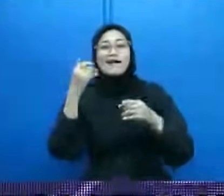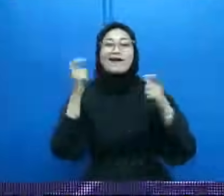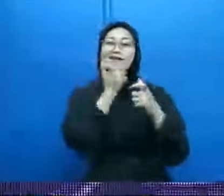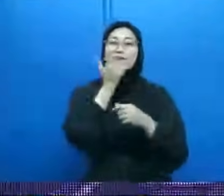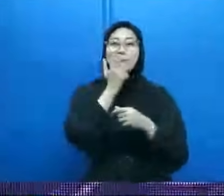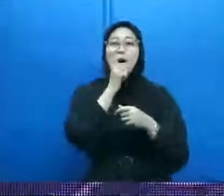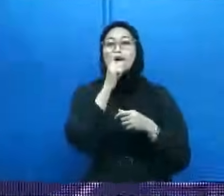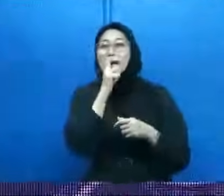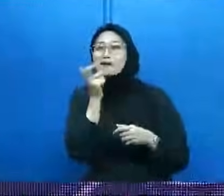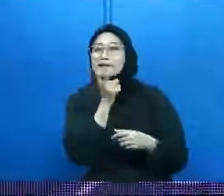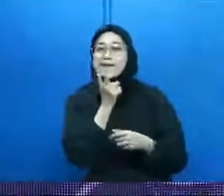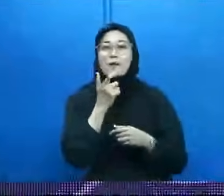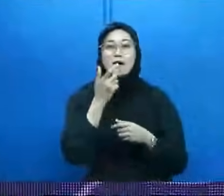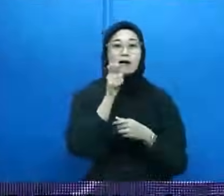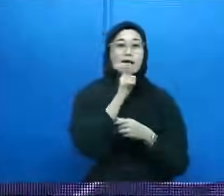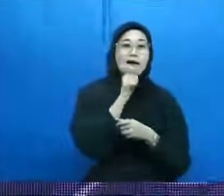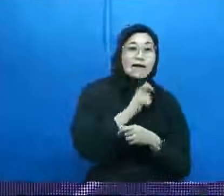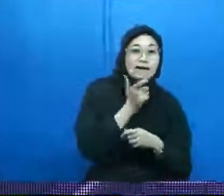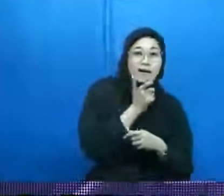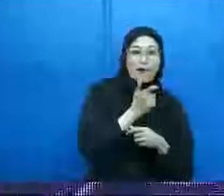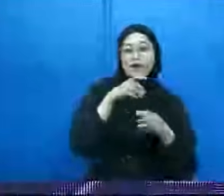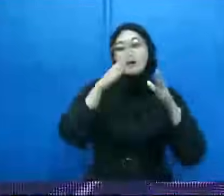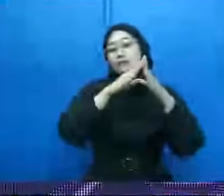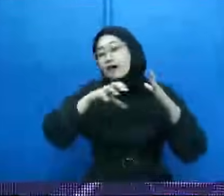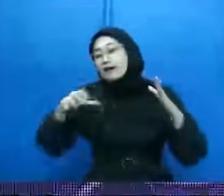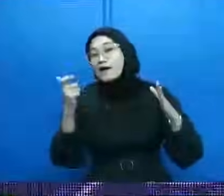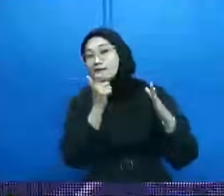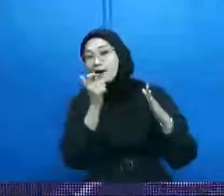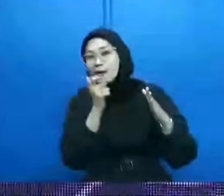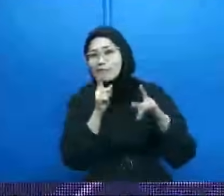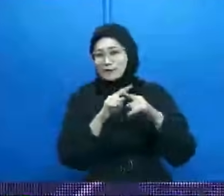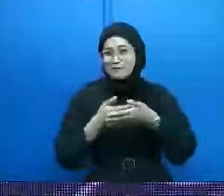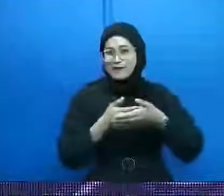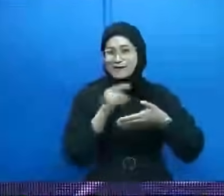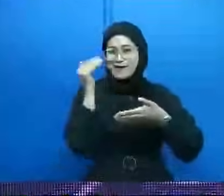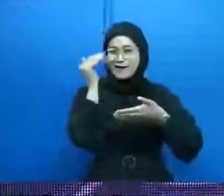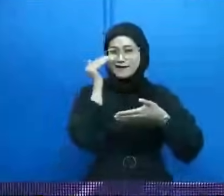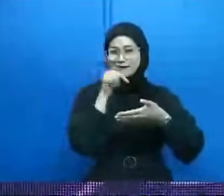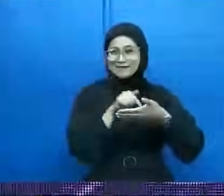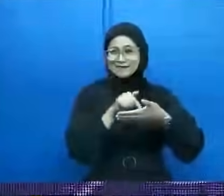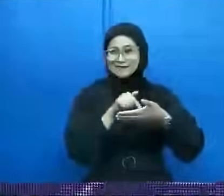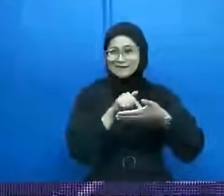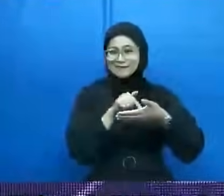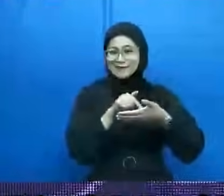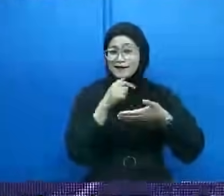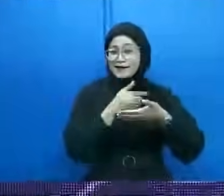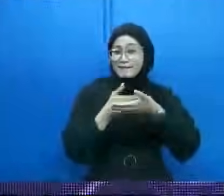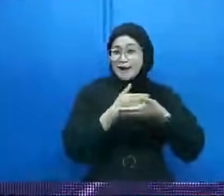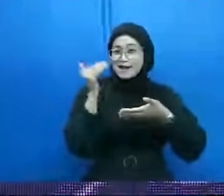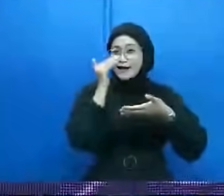Bapaknya ketawa, kakeknya ketawa, tetangganya tertawa, bayinya nangis. Dikit tangisan kita ditertawakan oleh